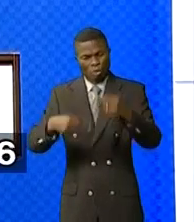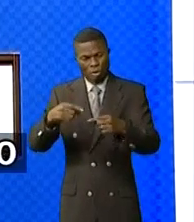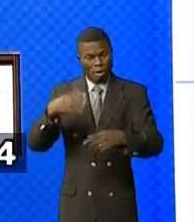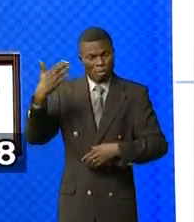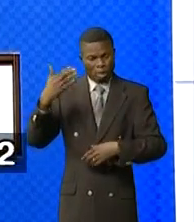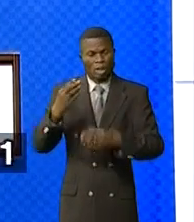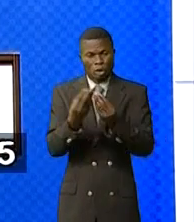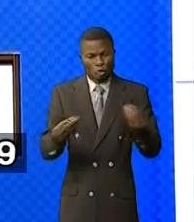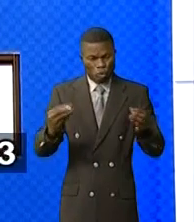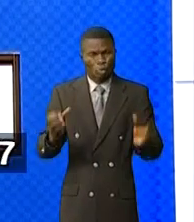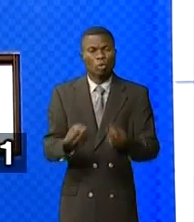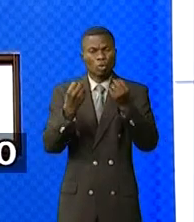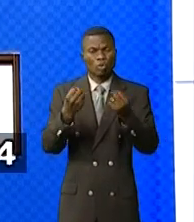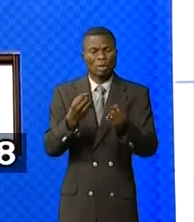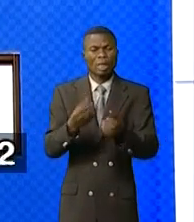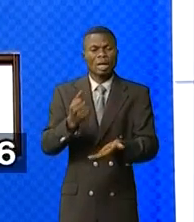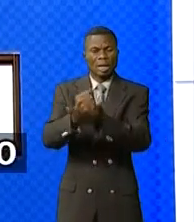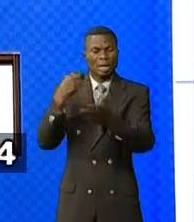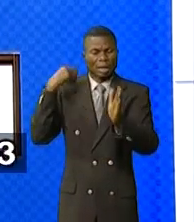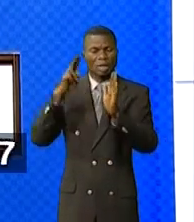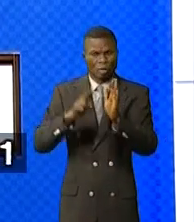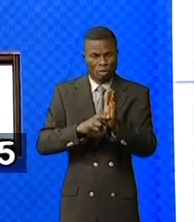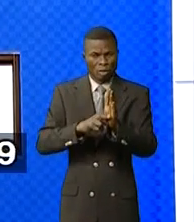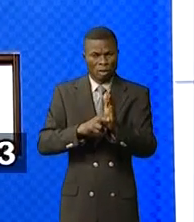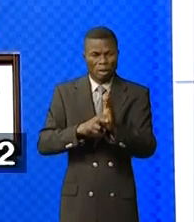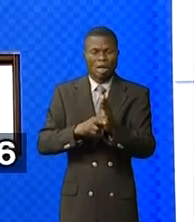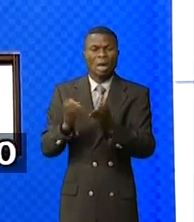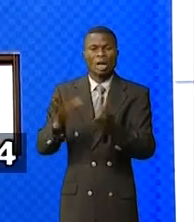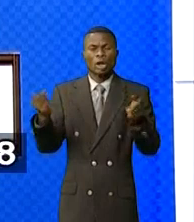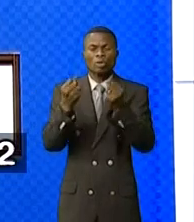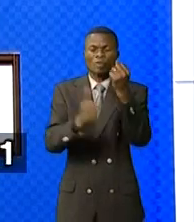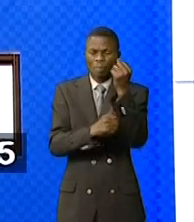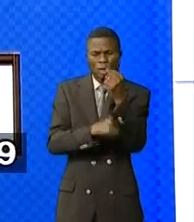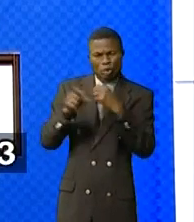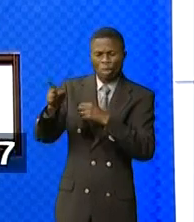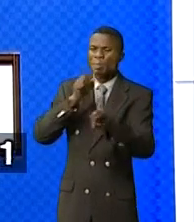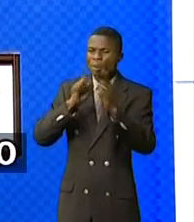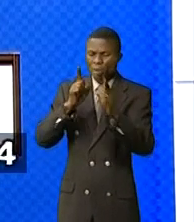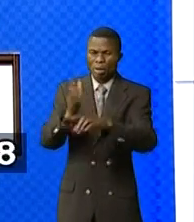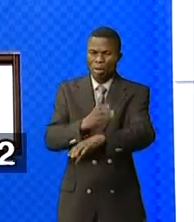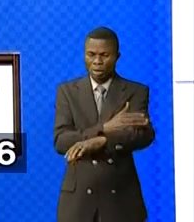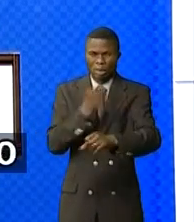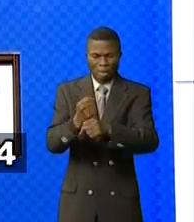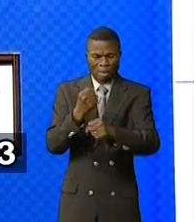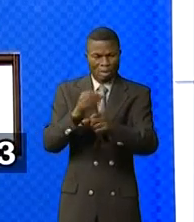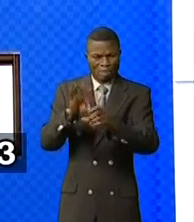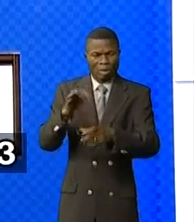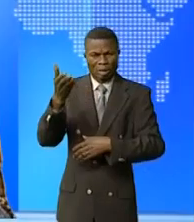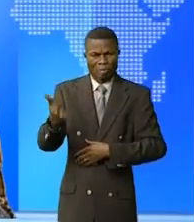qu'ils vont faire vite pour permettre au gouvernement d'avoir un interlocuteur avec lequel avancer sur le processus